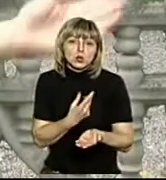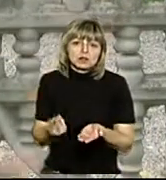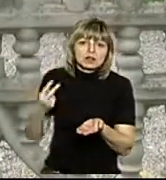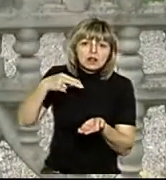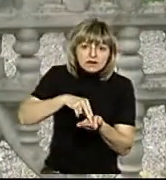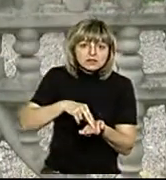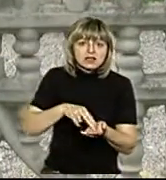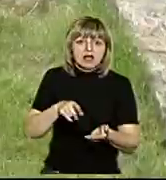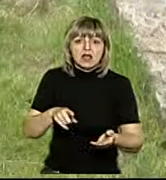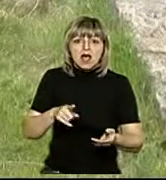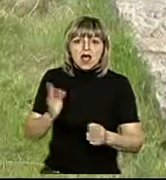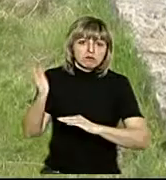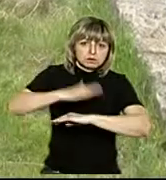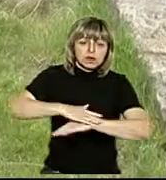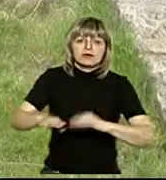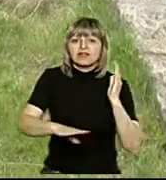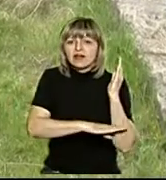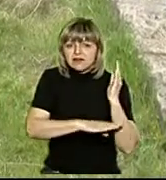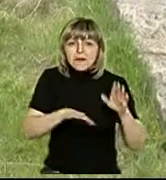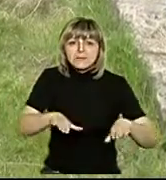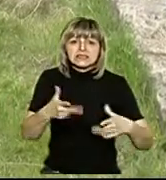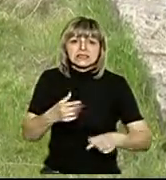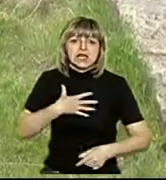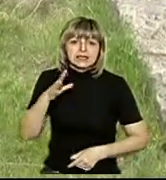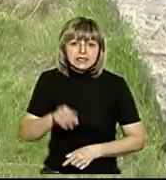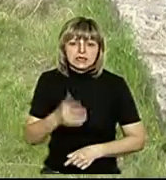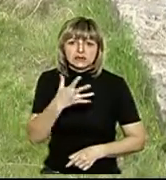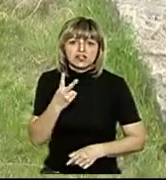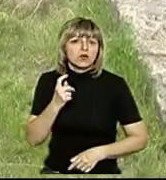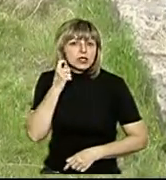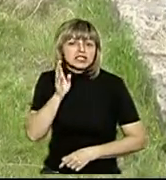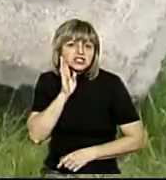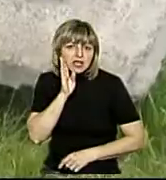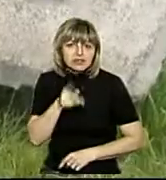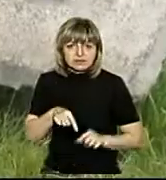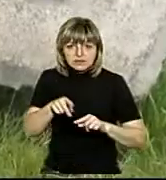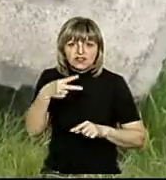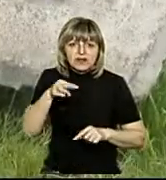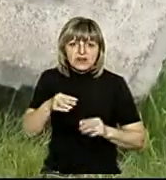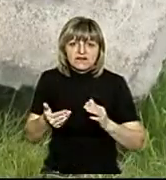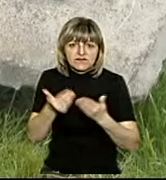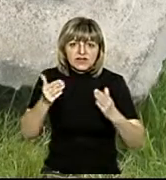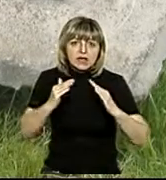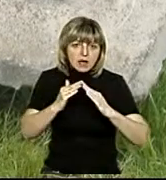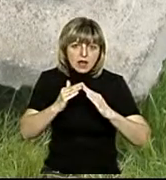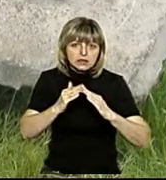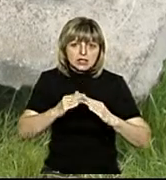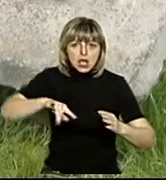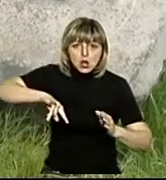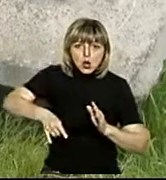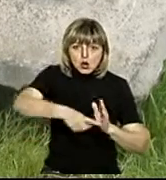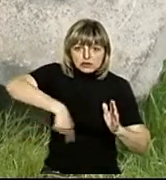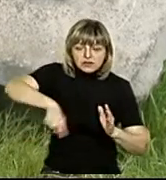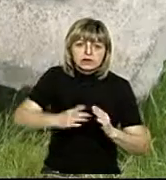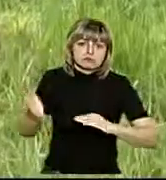а він дикий дерев'яний. Це місце, де загинула 52-річна Галина. Воно за 20 метрів від хатини. Отвір до вигрібної ями